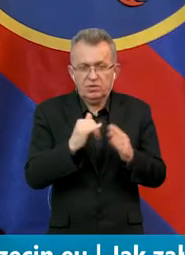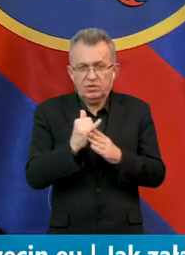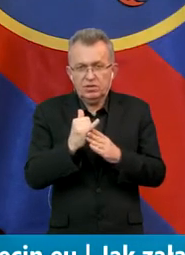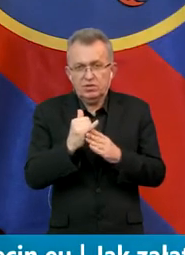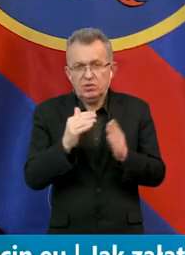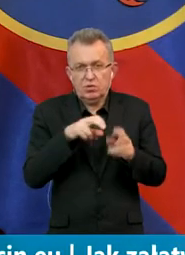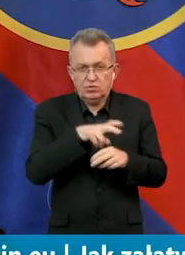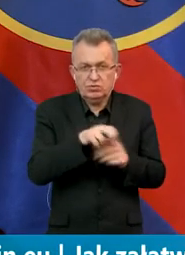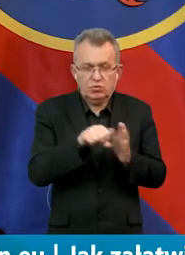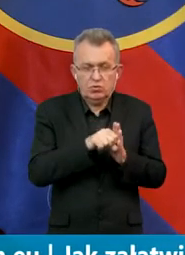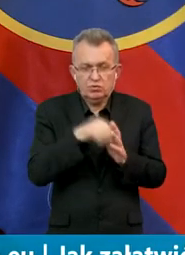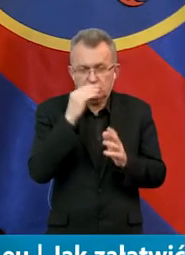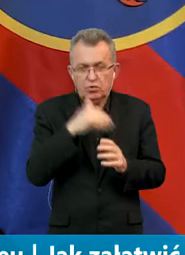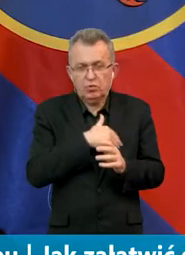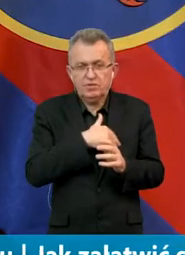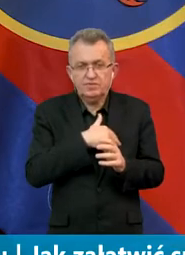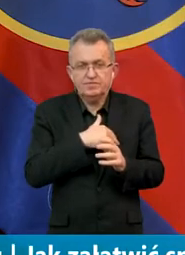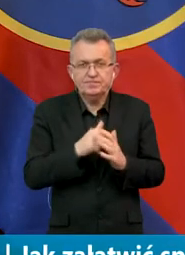uczniów wchodzi do szkoły.